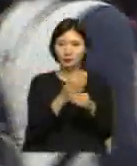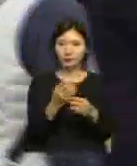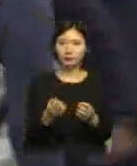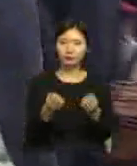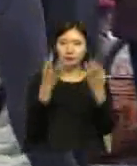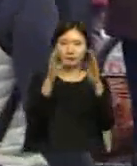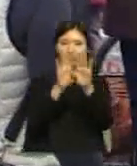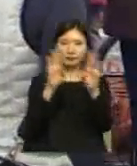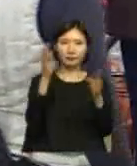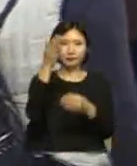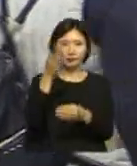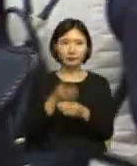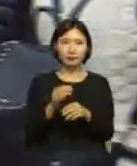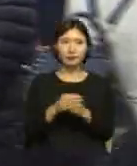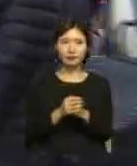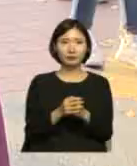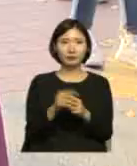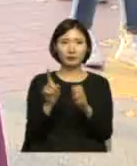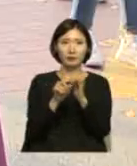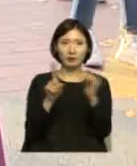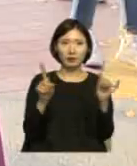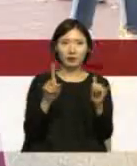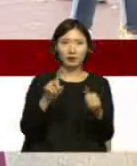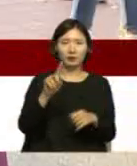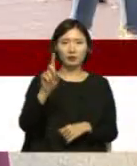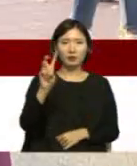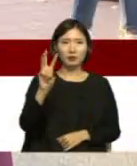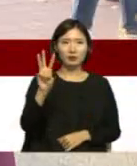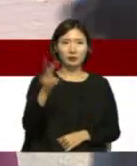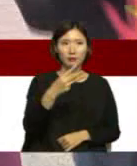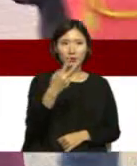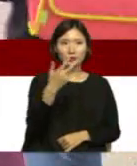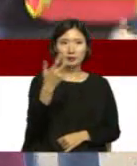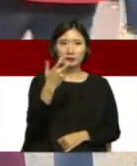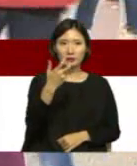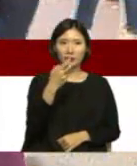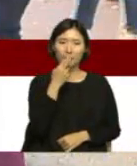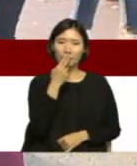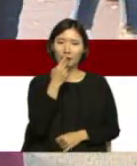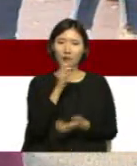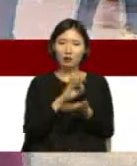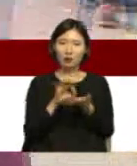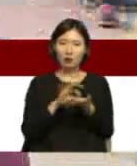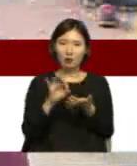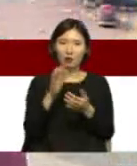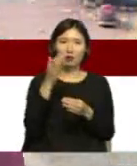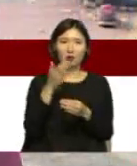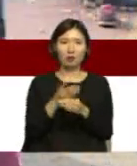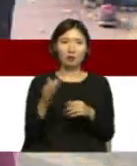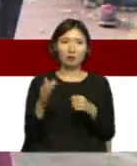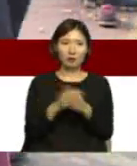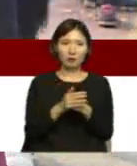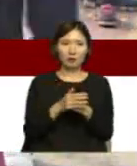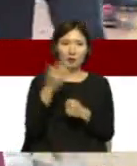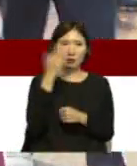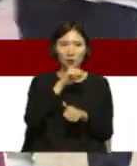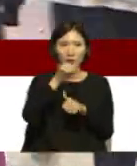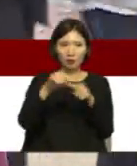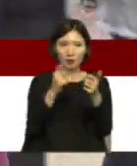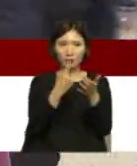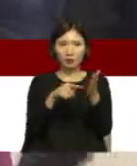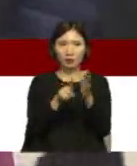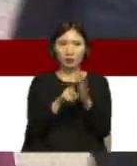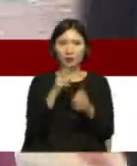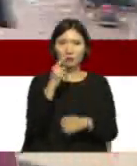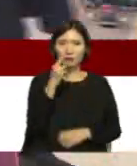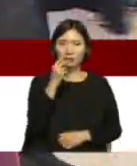행사가 열렸습니다. 1인당 370장이라는 비닐봉투를 사용을 하고 있다 해서 깨끗한 환경을 위험하는